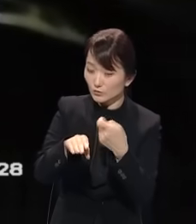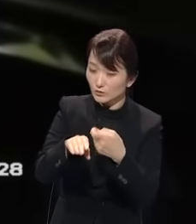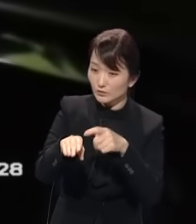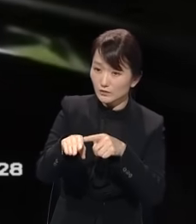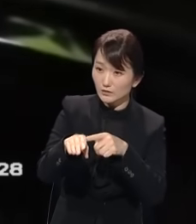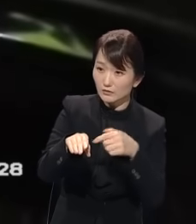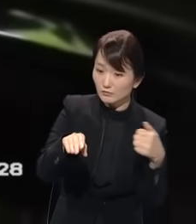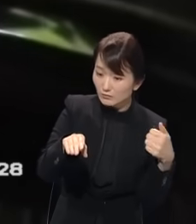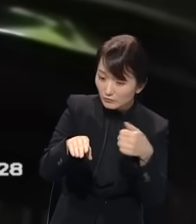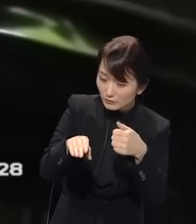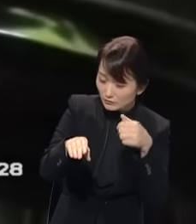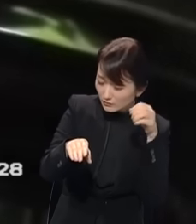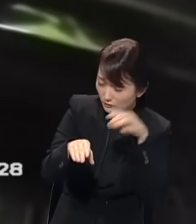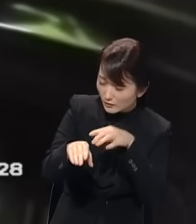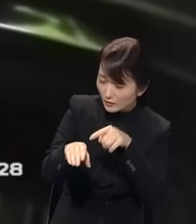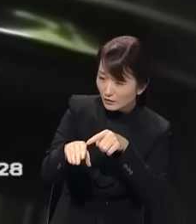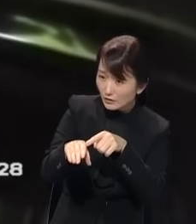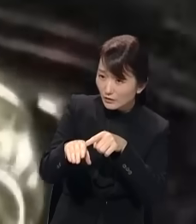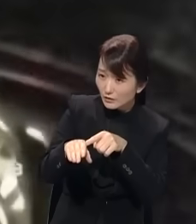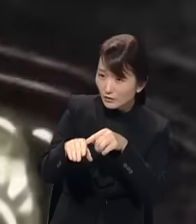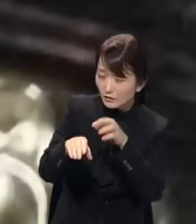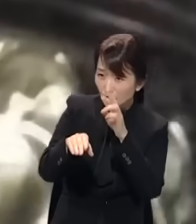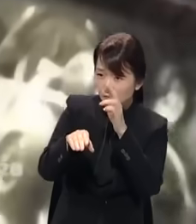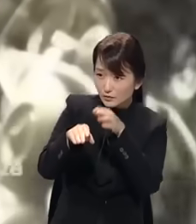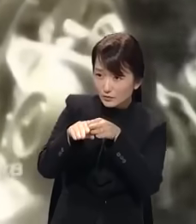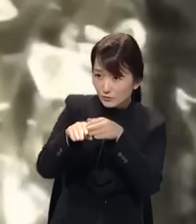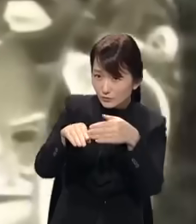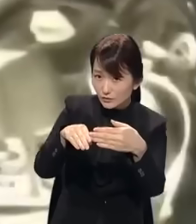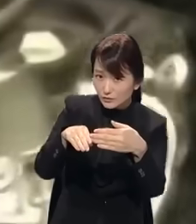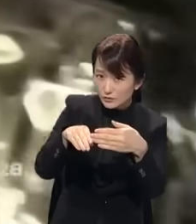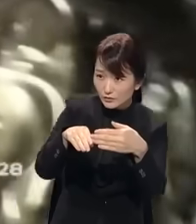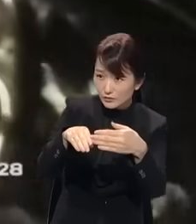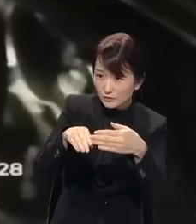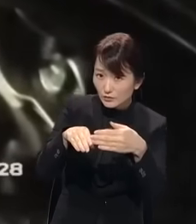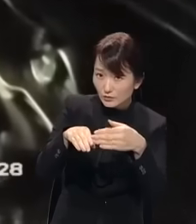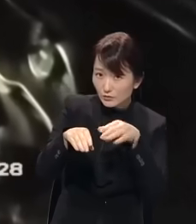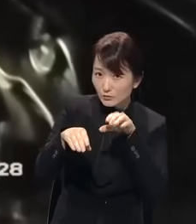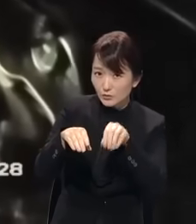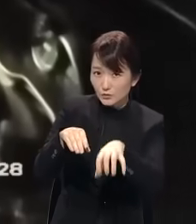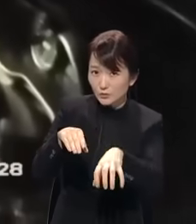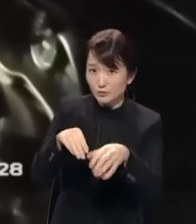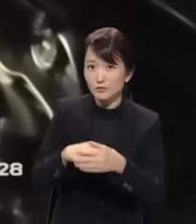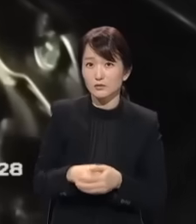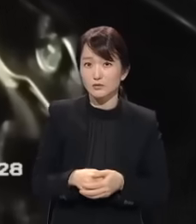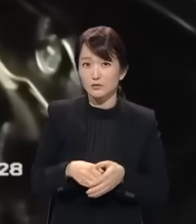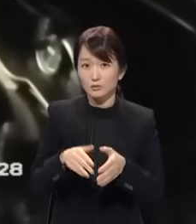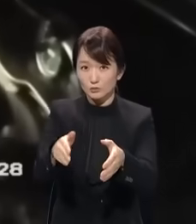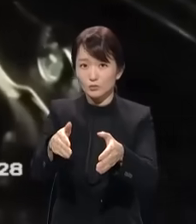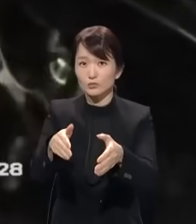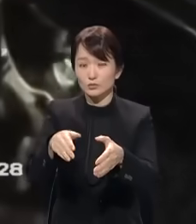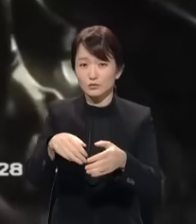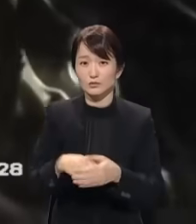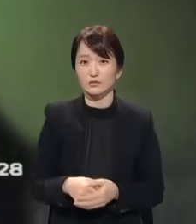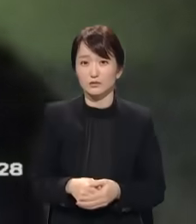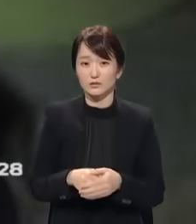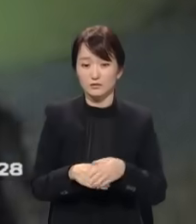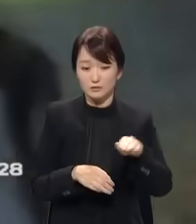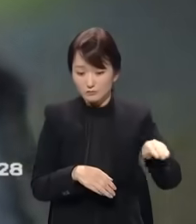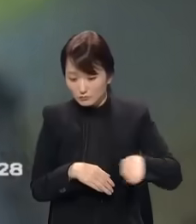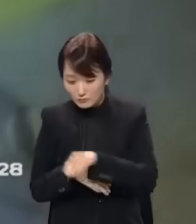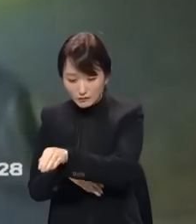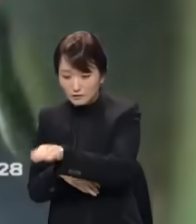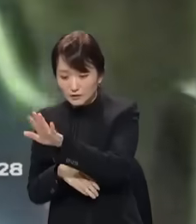보입니다. 남성은 경찰의 지시에 따라 차 문을 여는데요. 남성이 멈춰있던 곳 다름 아닌 도로 위였습니다. 게다가 갓길도